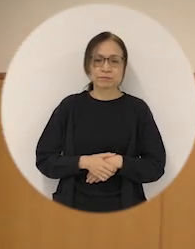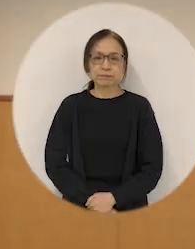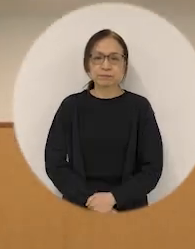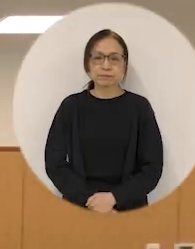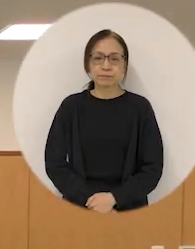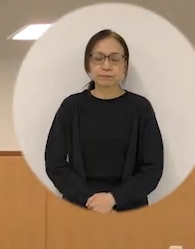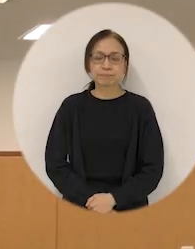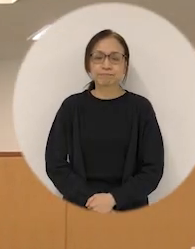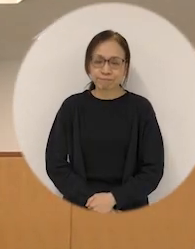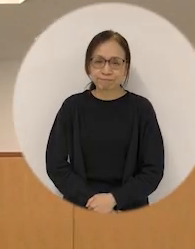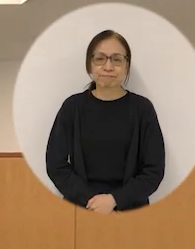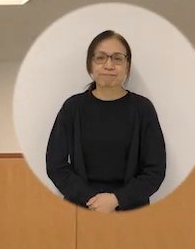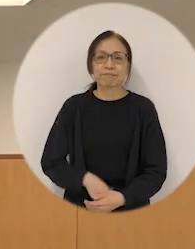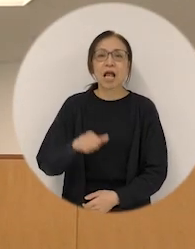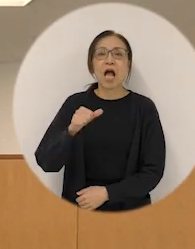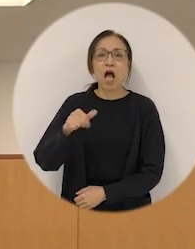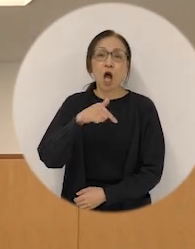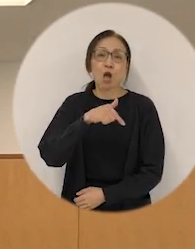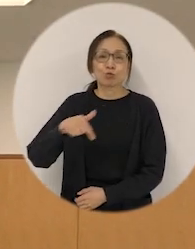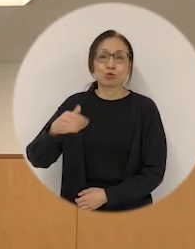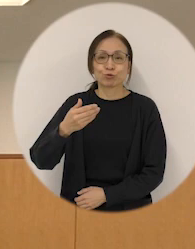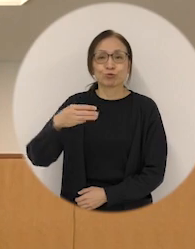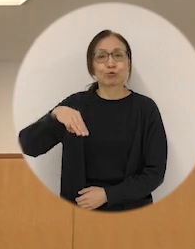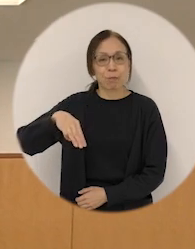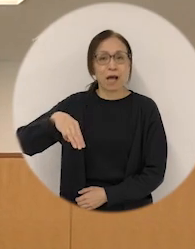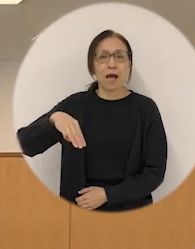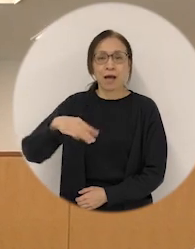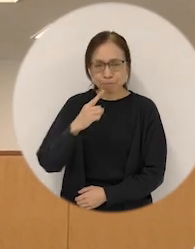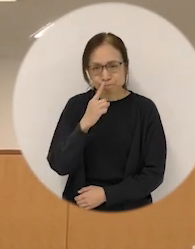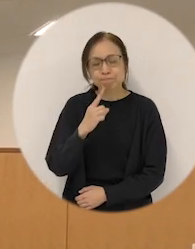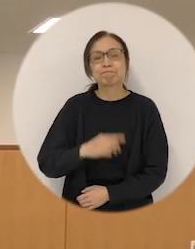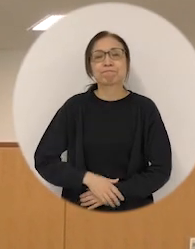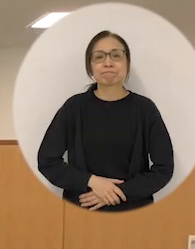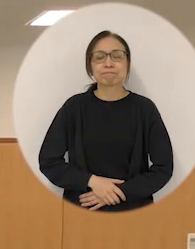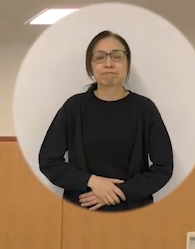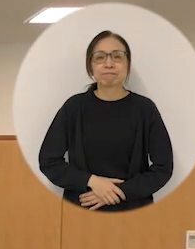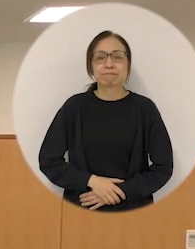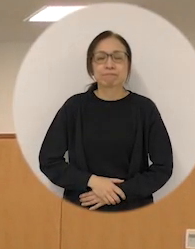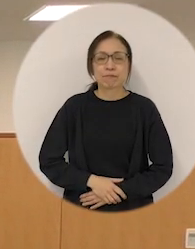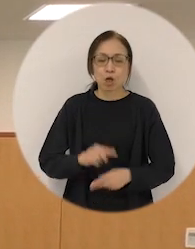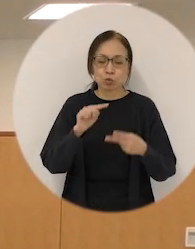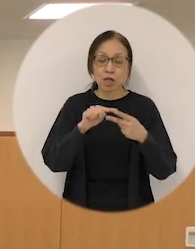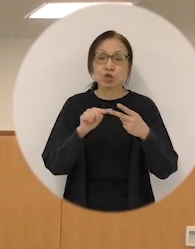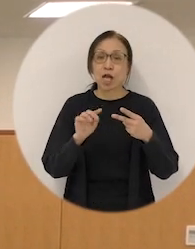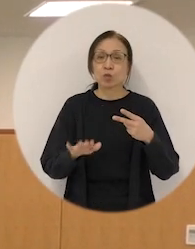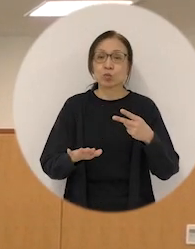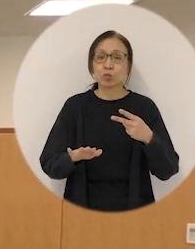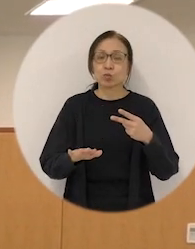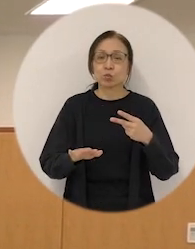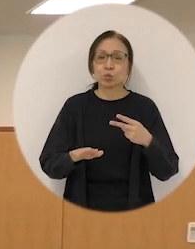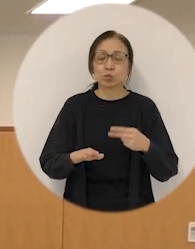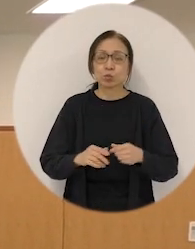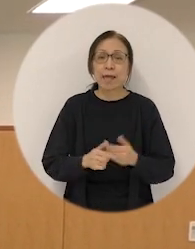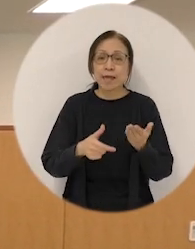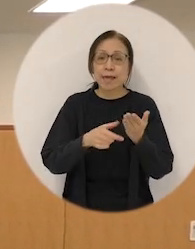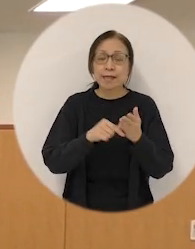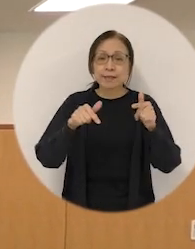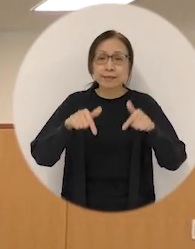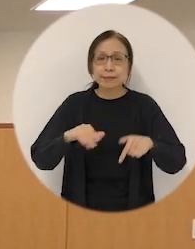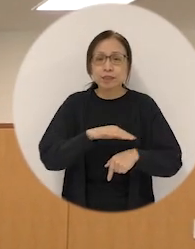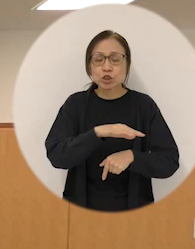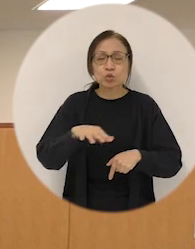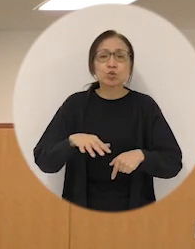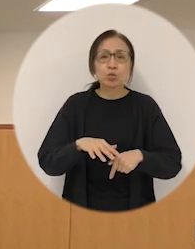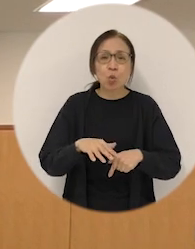たびたびすみません、阿武隈地方海沿いです。2点ほどお伺いしたいのですが、建築の、整